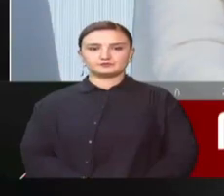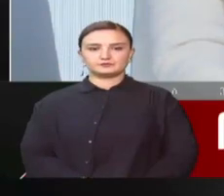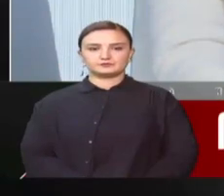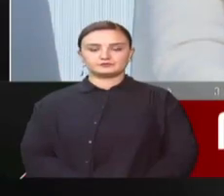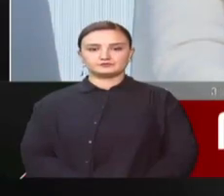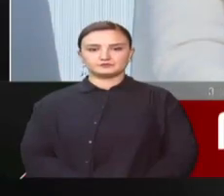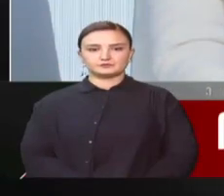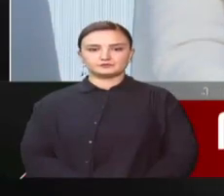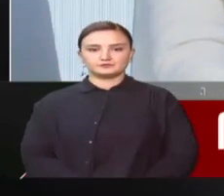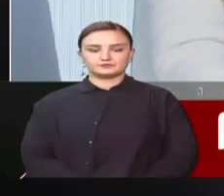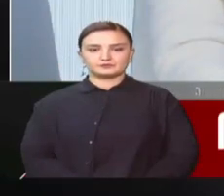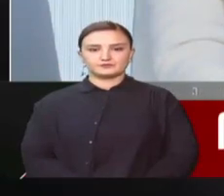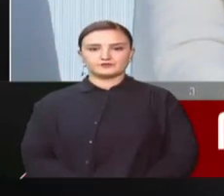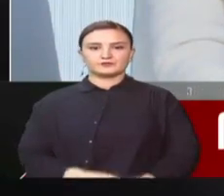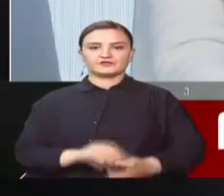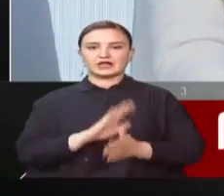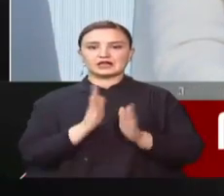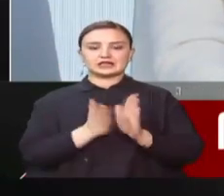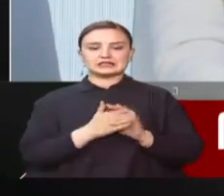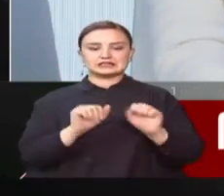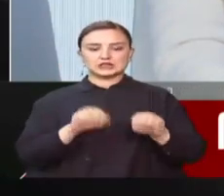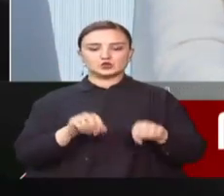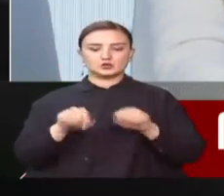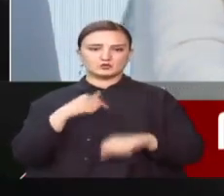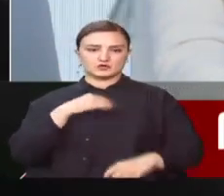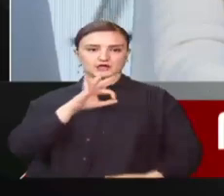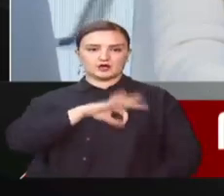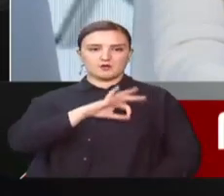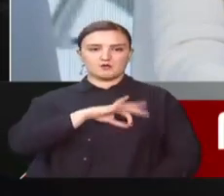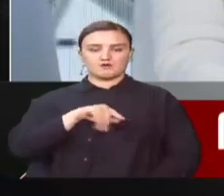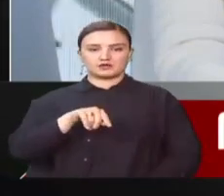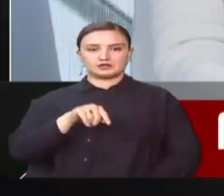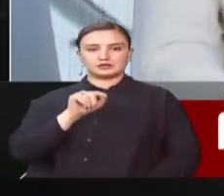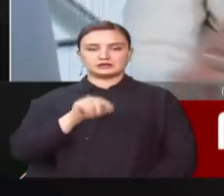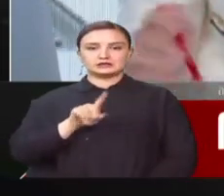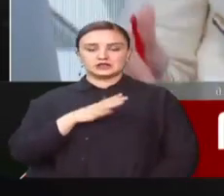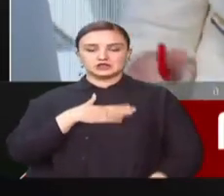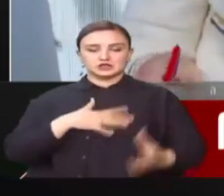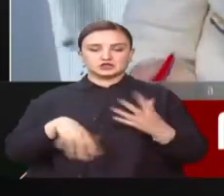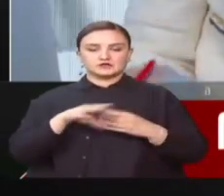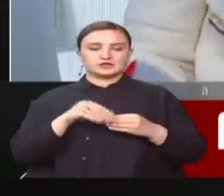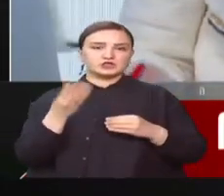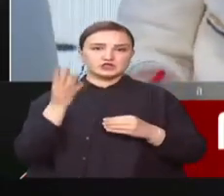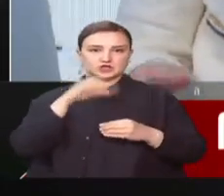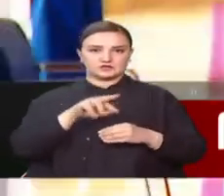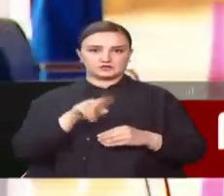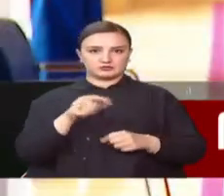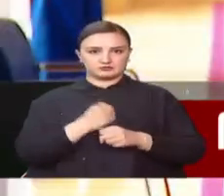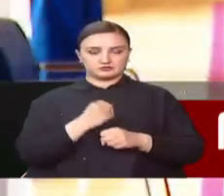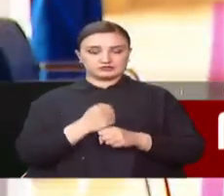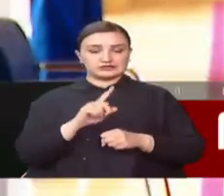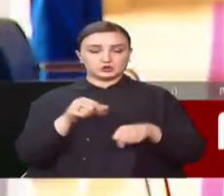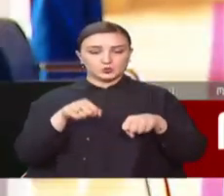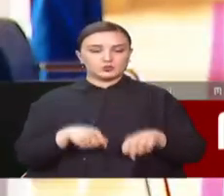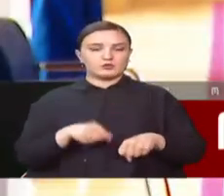საპროცედურული მექანიზმი, ჩვენი კონსტიტუციური მექანიზმი ჩვენ გამოვიყენებთ. ანუ ის, რაც ჩვენ შეგვეძლო, რომ გამოგვეყენებინა, რისი უფლებაც